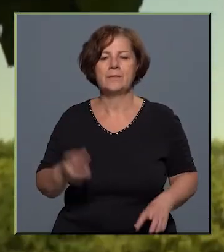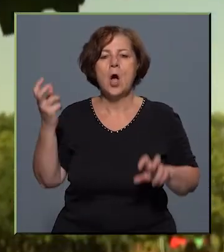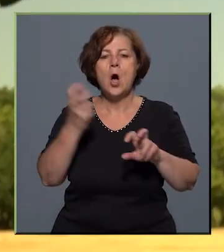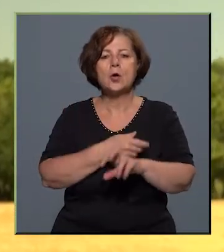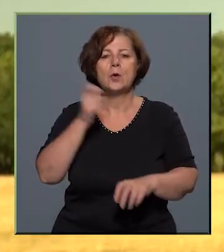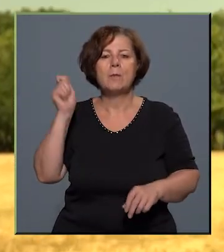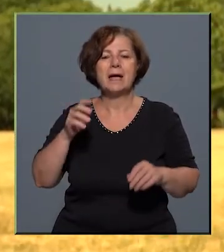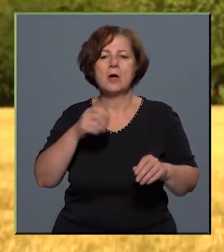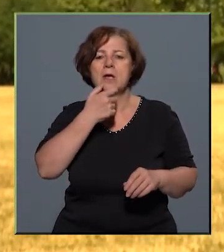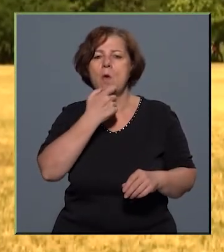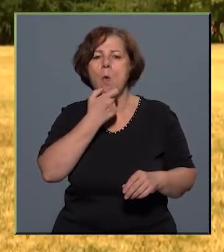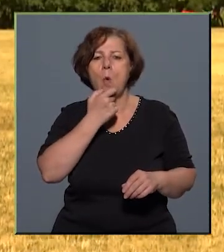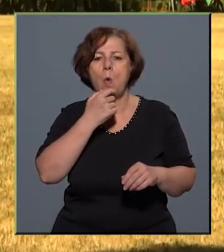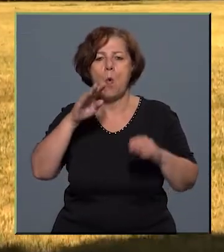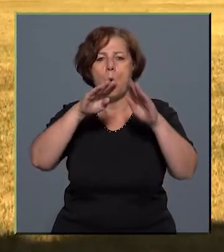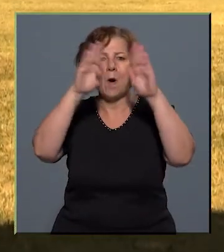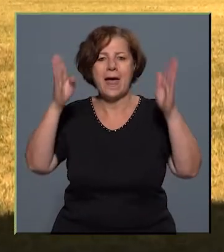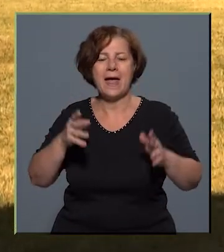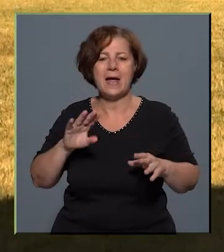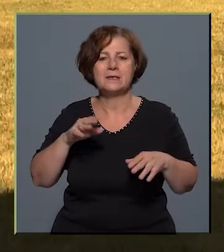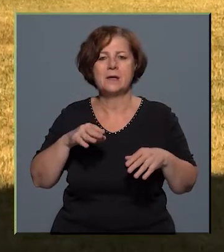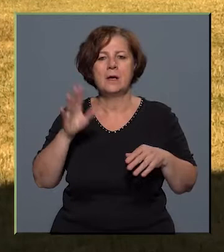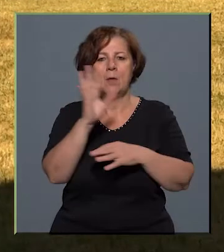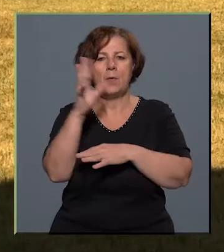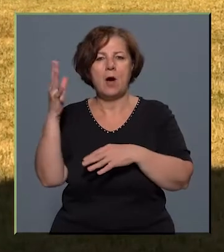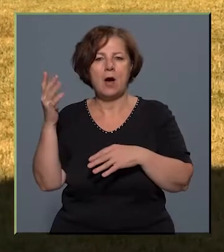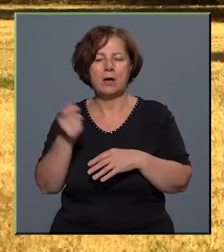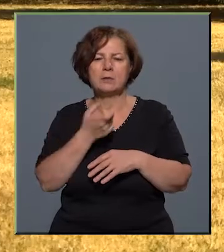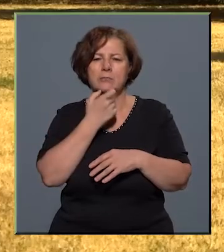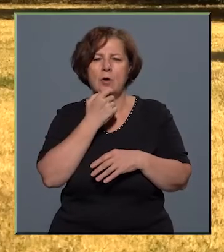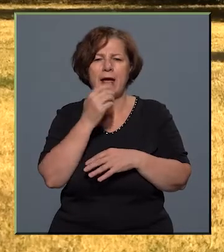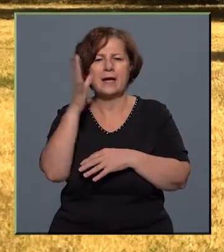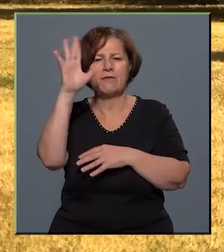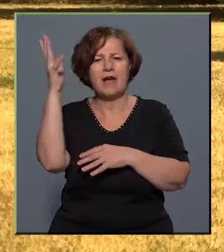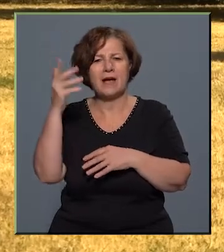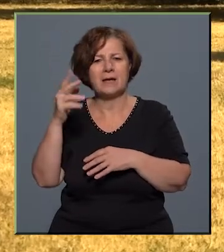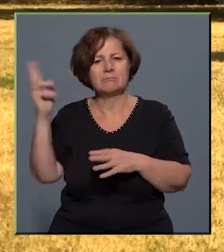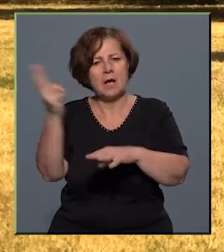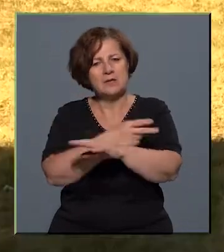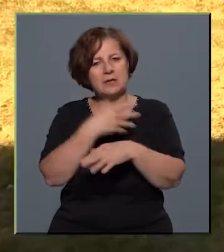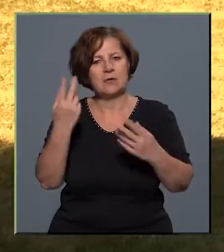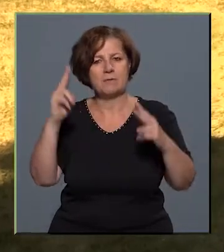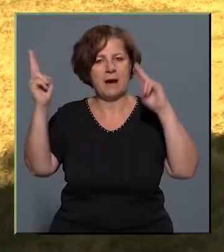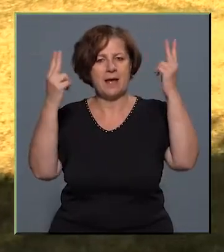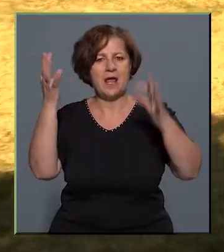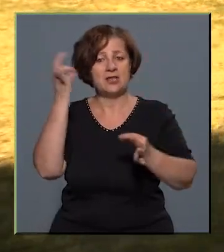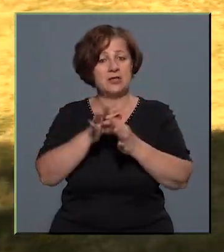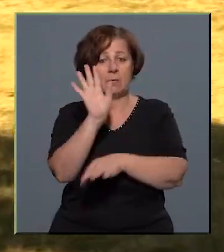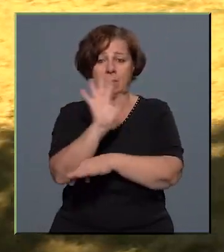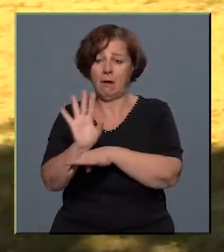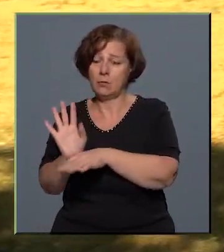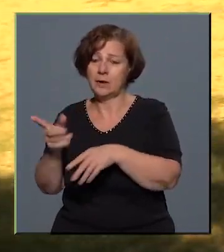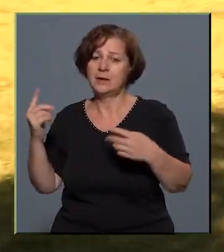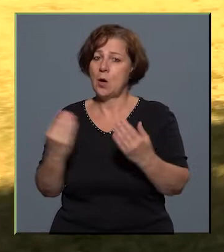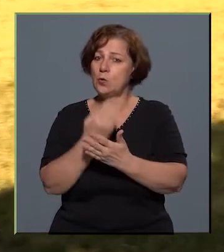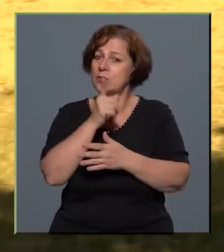Kőbányai Óhegypark derékfái már ugyancsak hozzászokhattak ahhoz, hogy jeles események tanúi, de talán még az ő számukra